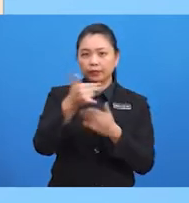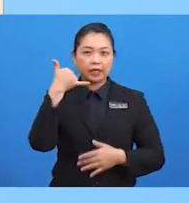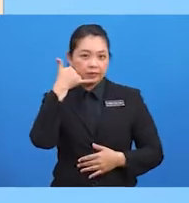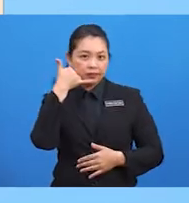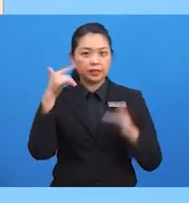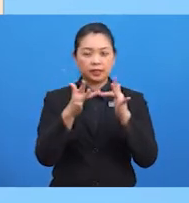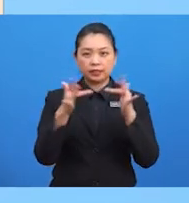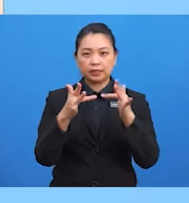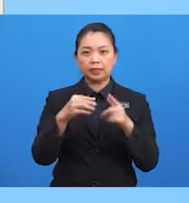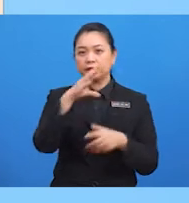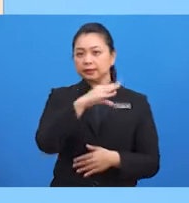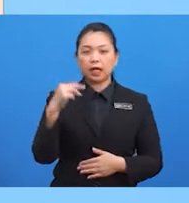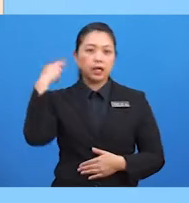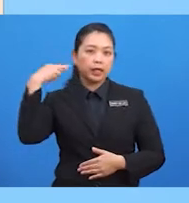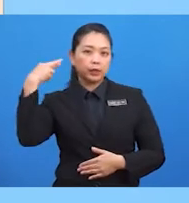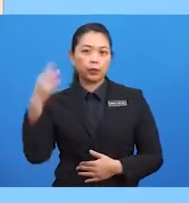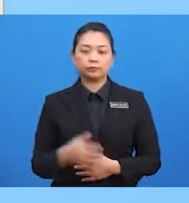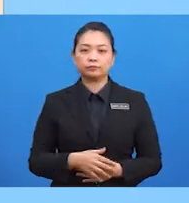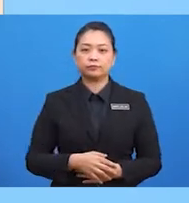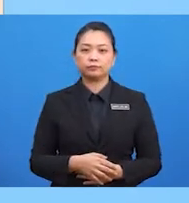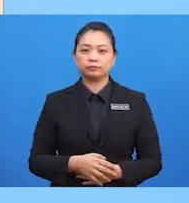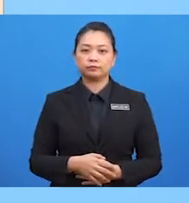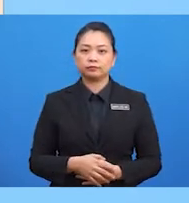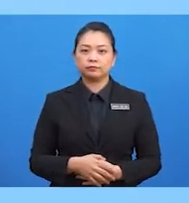telefon, internet dan radio.